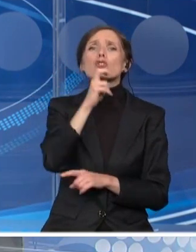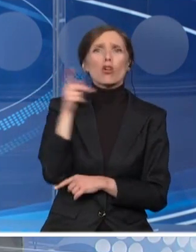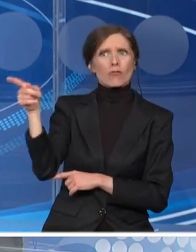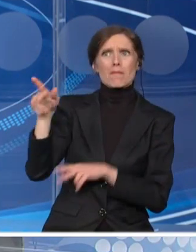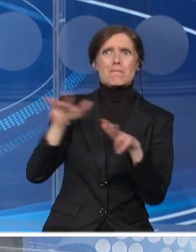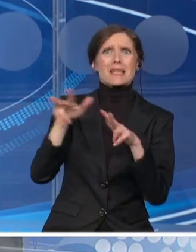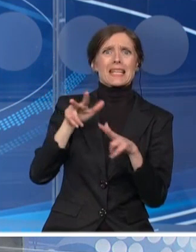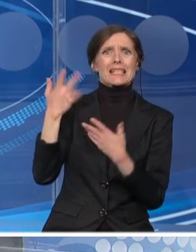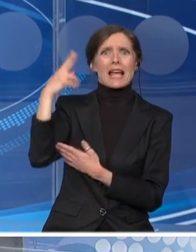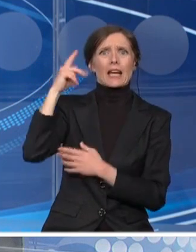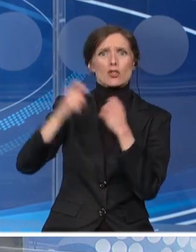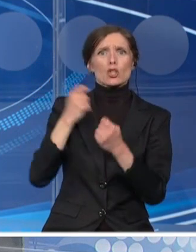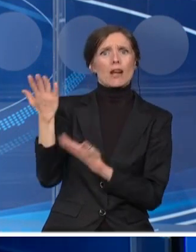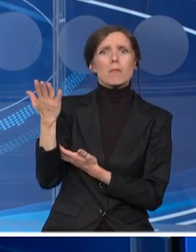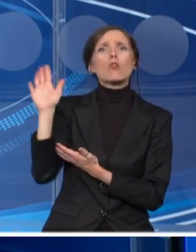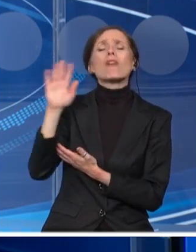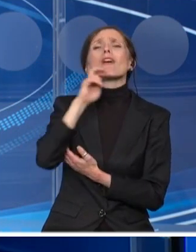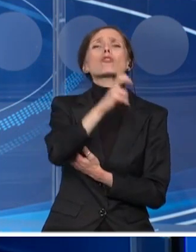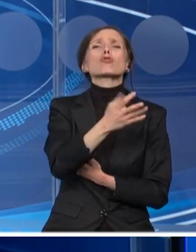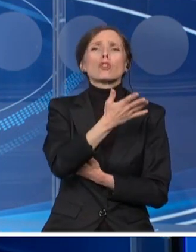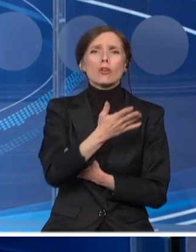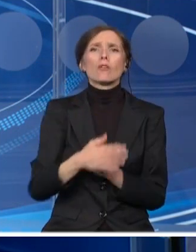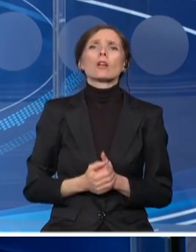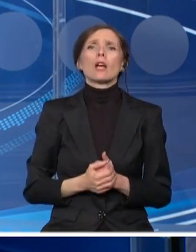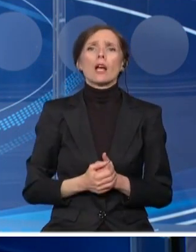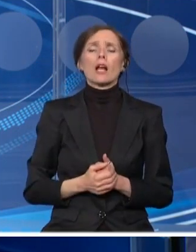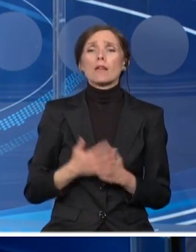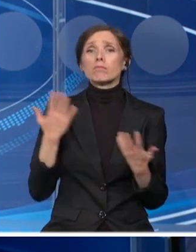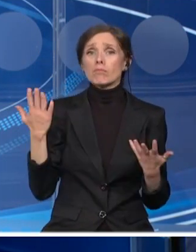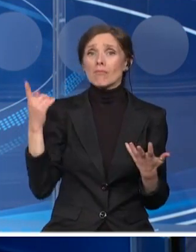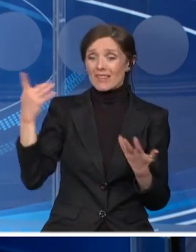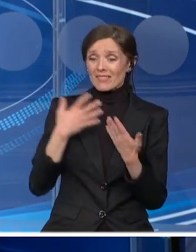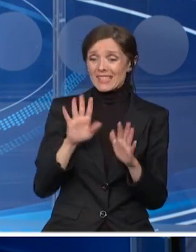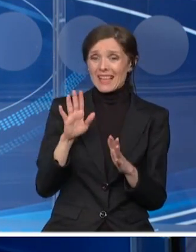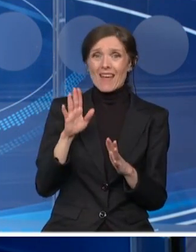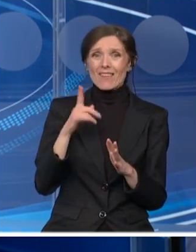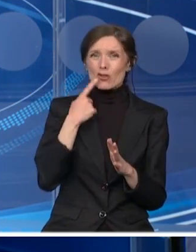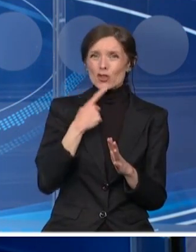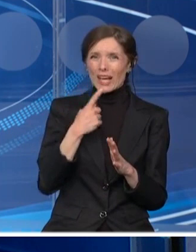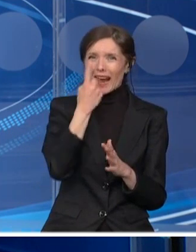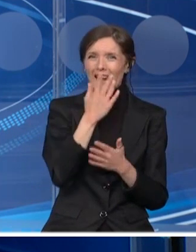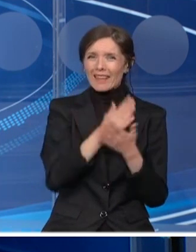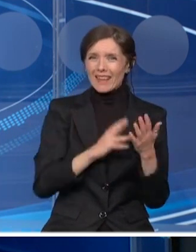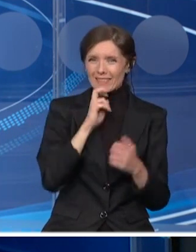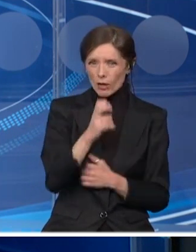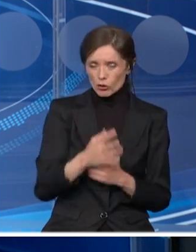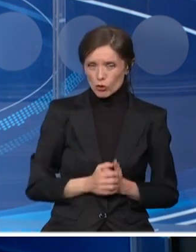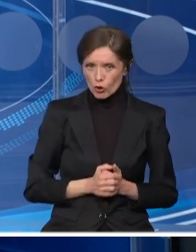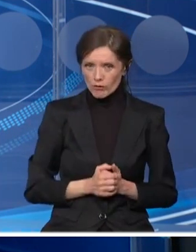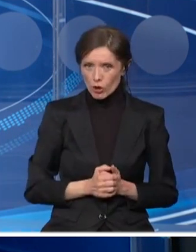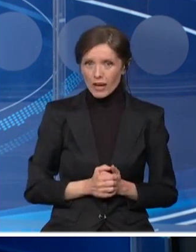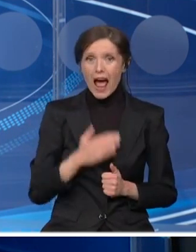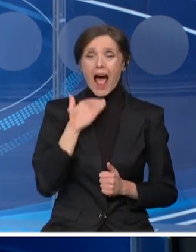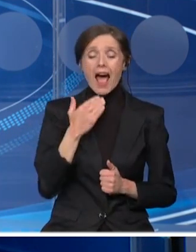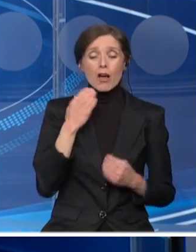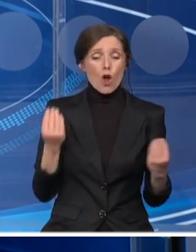ste jedan deo odgovora, uvaženi gospodine Branko, i citirali, ali ako je nešto